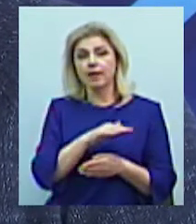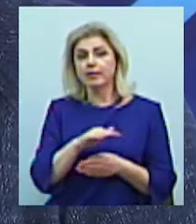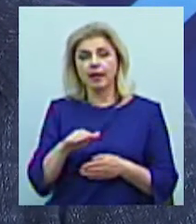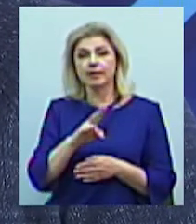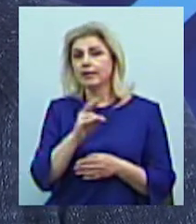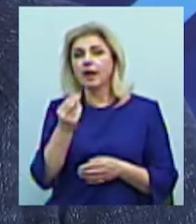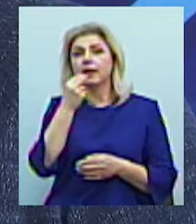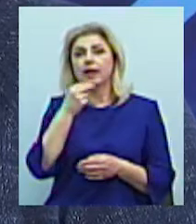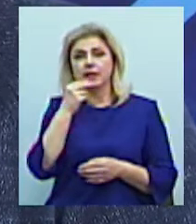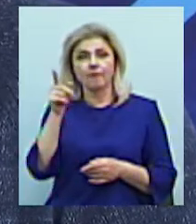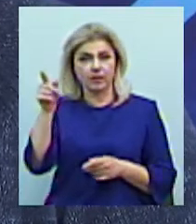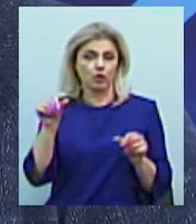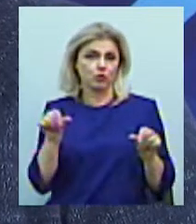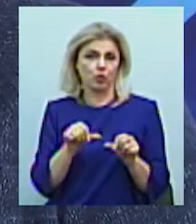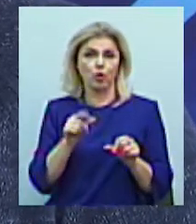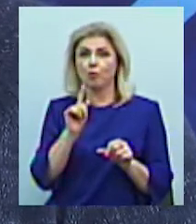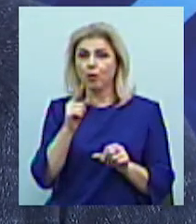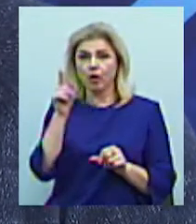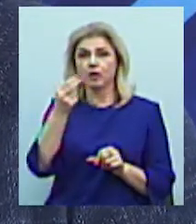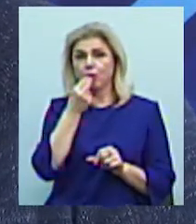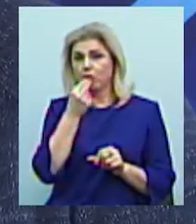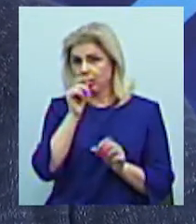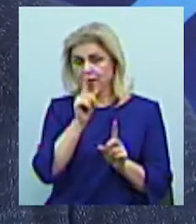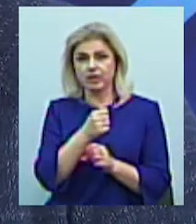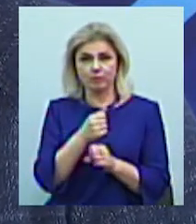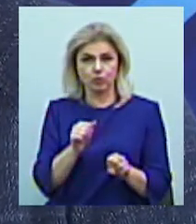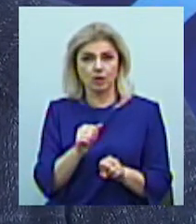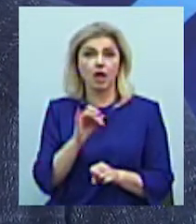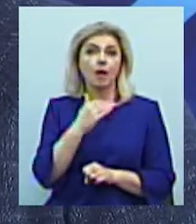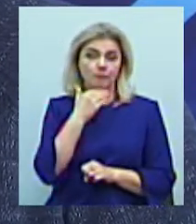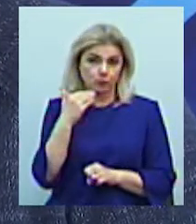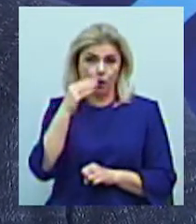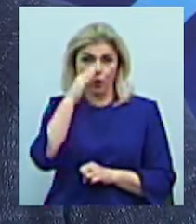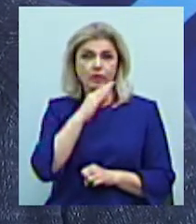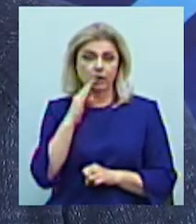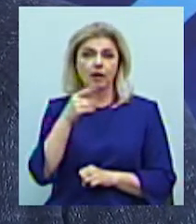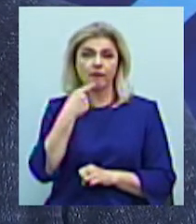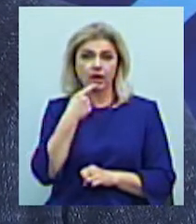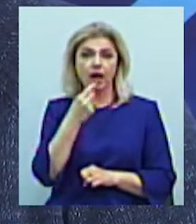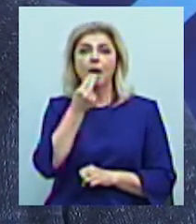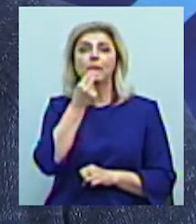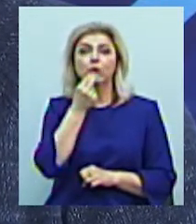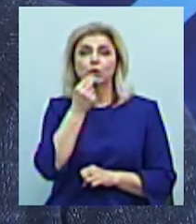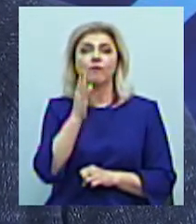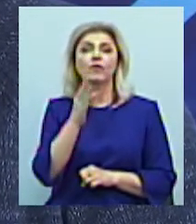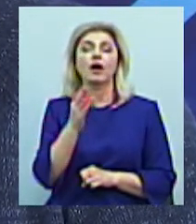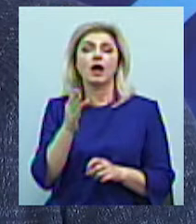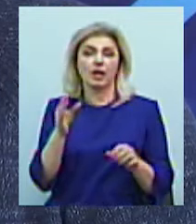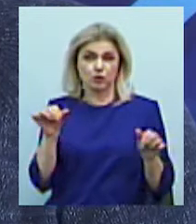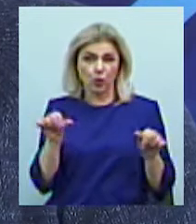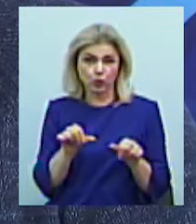потому что это есть невозможно. И многие родители мне говорят, продукты питания, которые они видят в столовой, которые